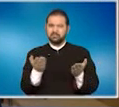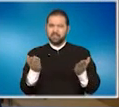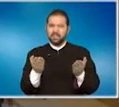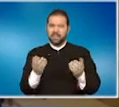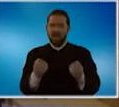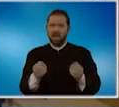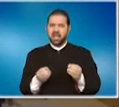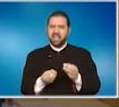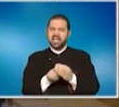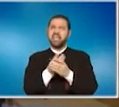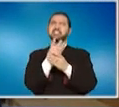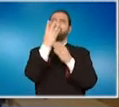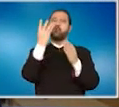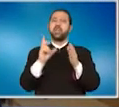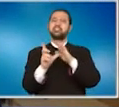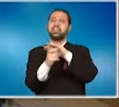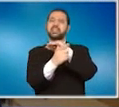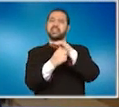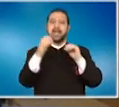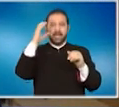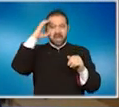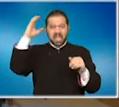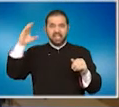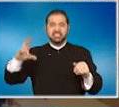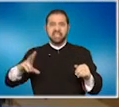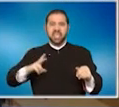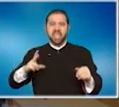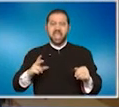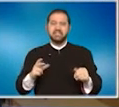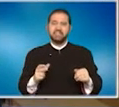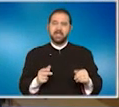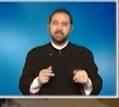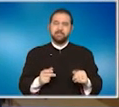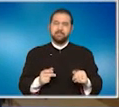care izvorăște din credință este